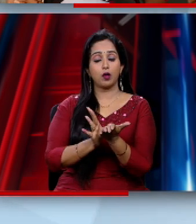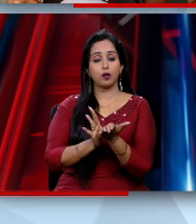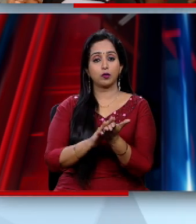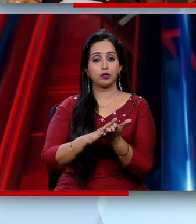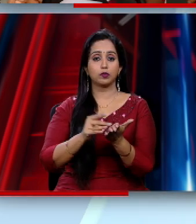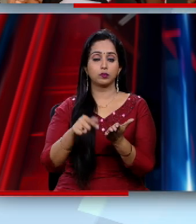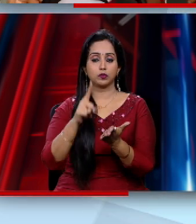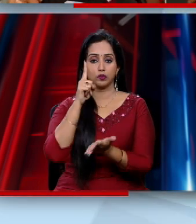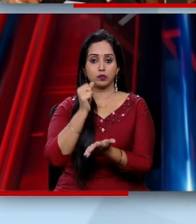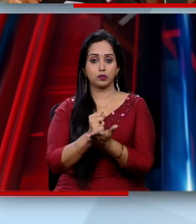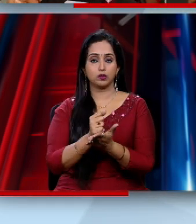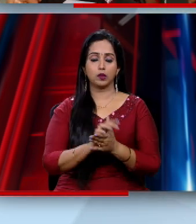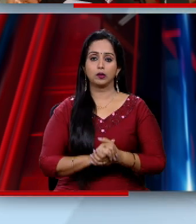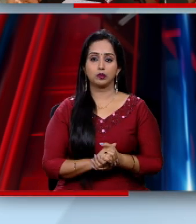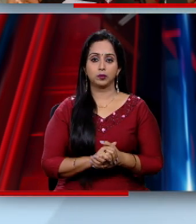എന്നുള്ളതും തീരുമാനിച്ചിട്ടുണ്ട്.